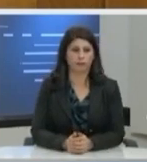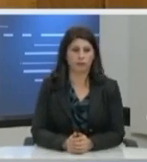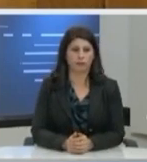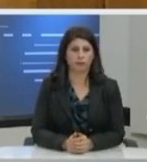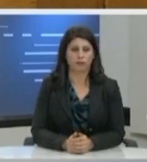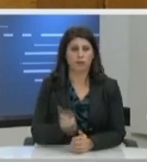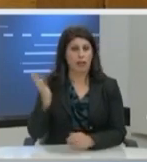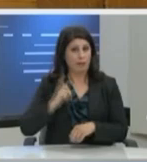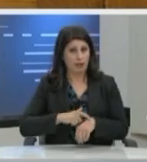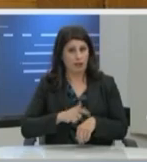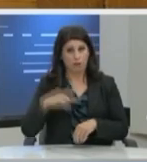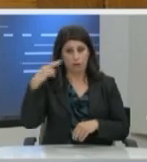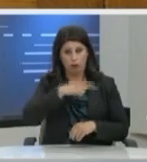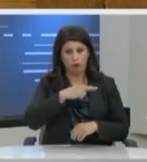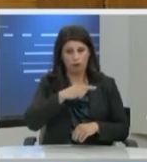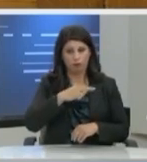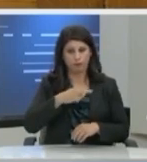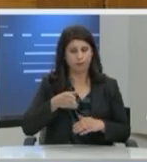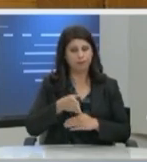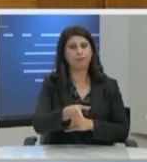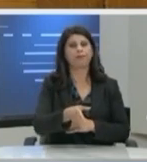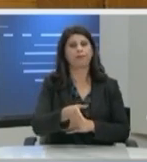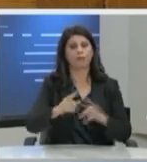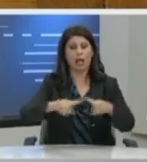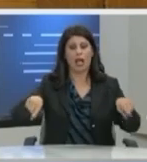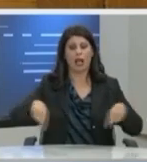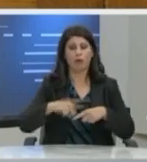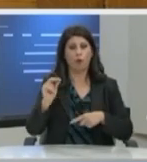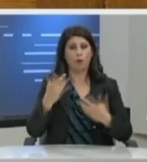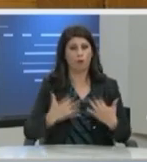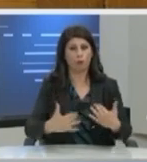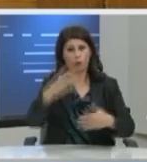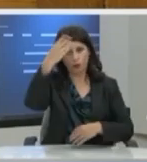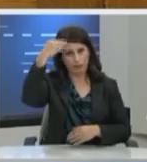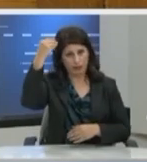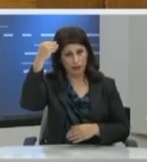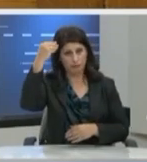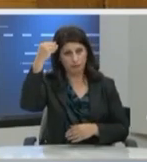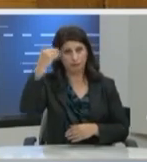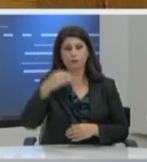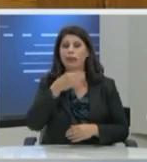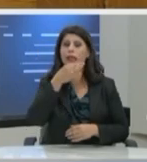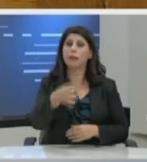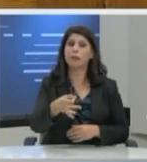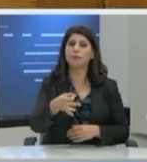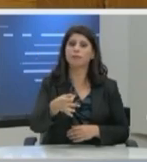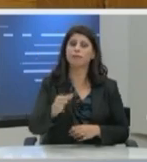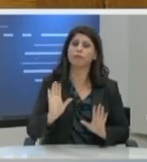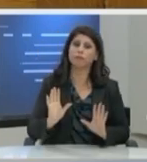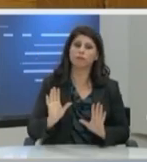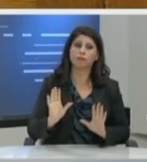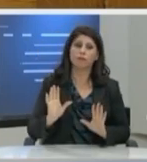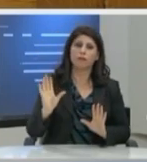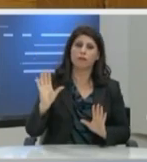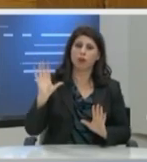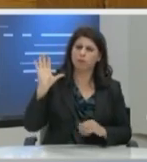Κάποτε βγήκε ο Πρωθυπουργός, νομίζω στην αίθουσα της Βουλής, ο κ. Τσίπρας, και είπε ότι έπιασε